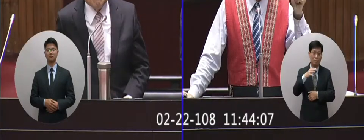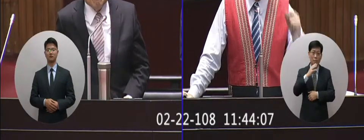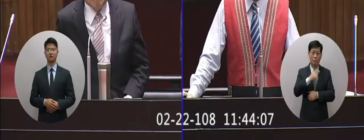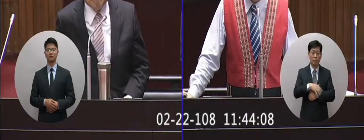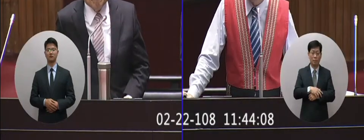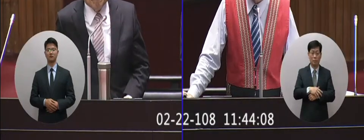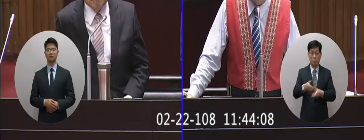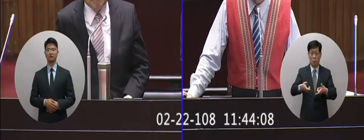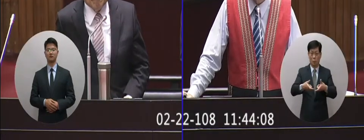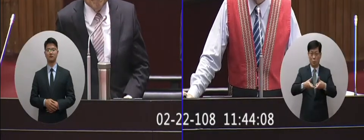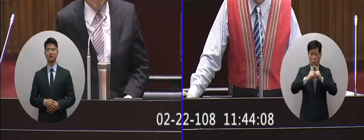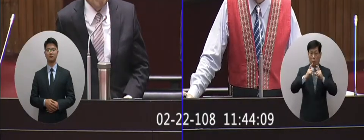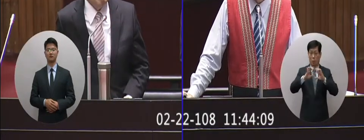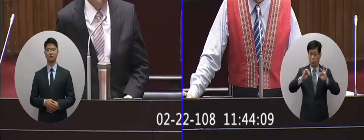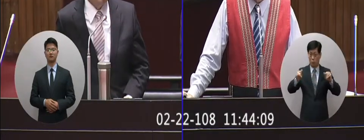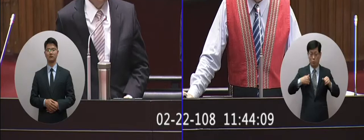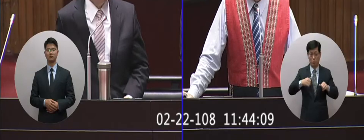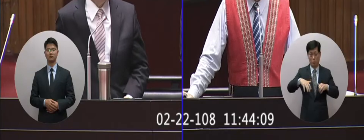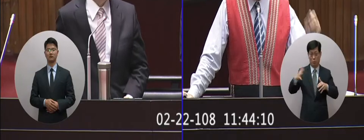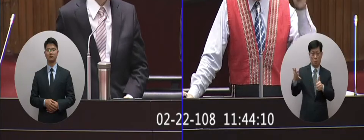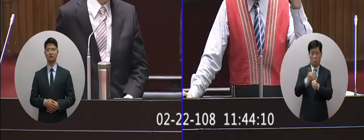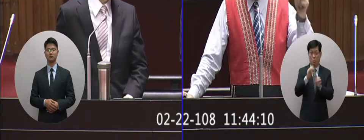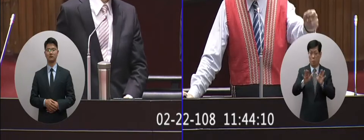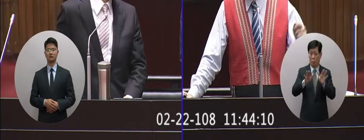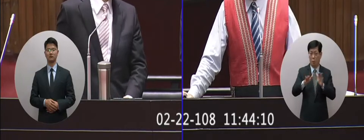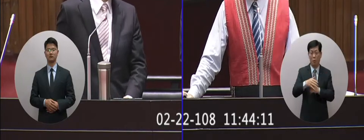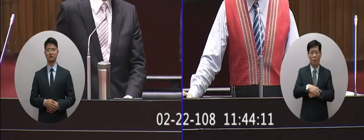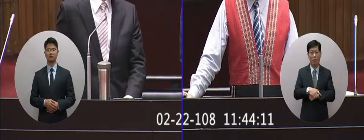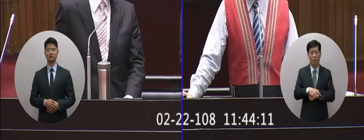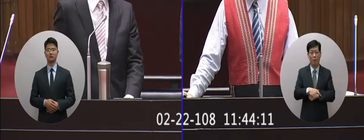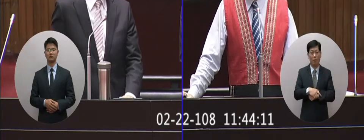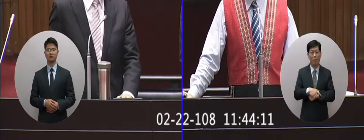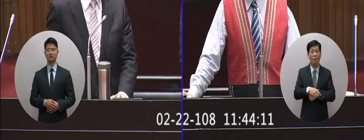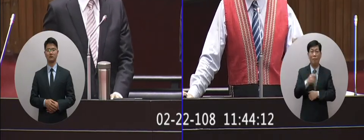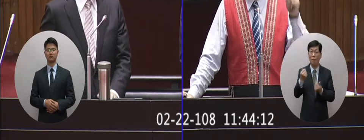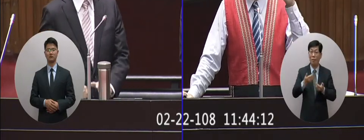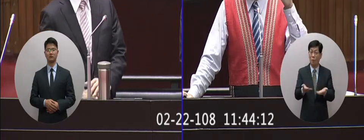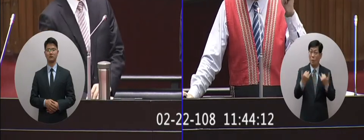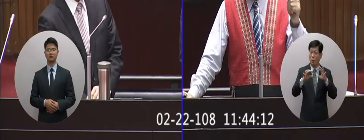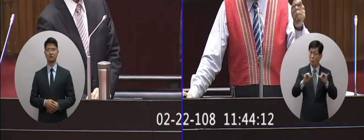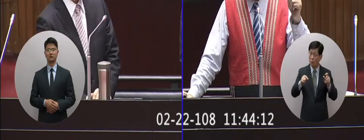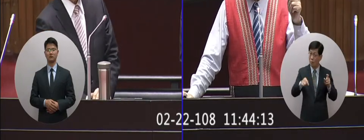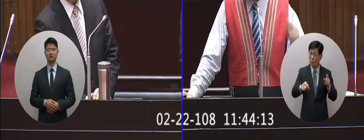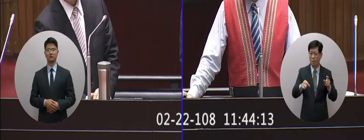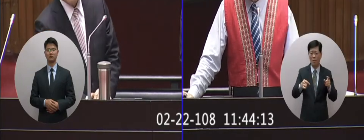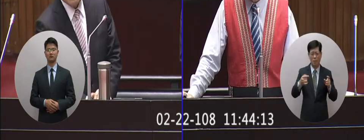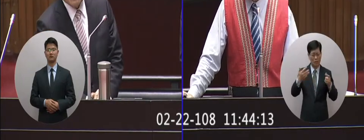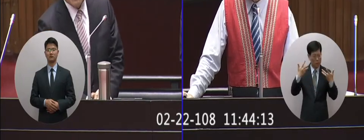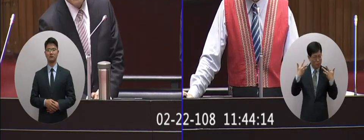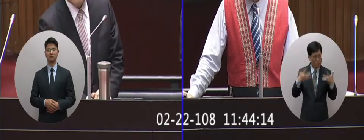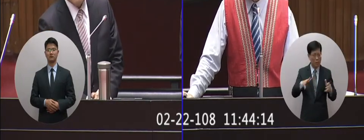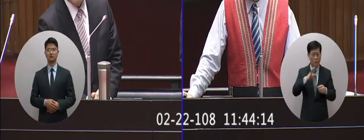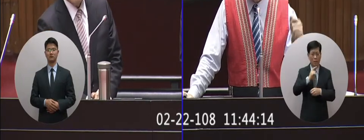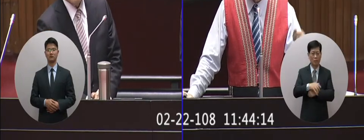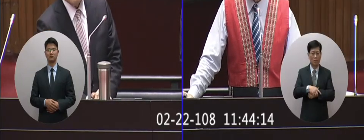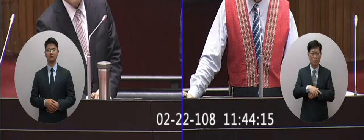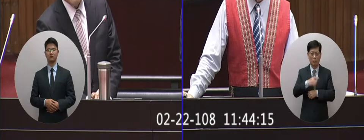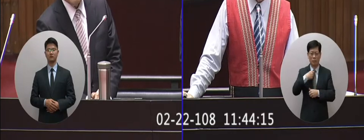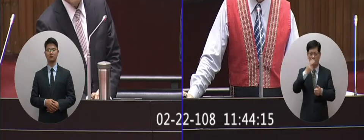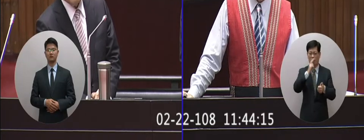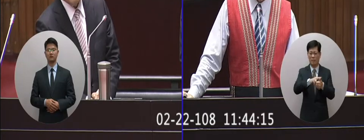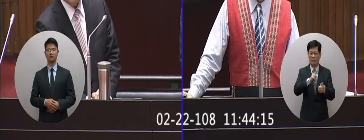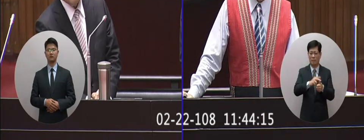还我土地的总指挥啊，因为还我土地，受了很多的不当的待